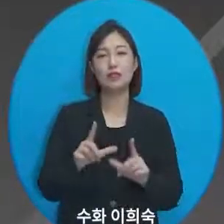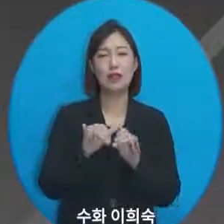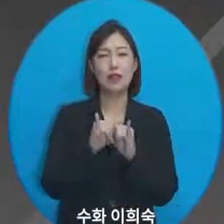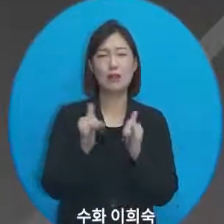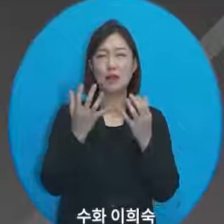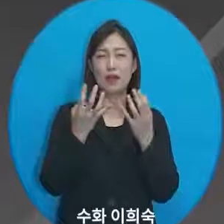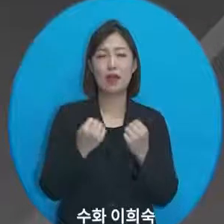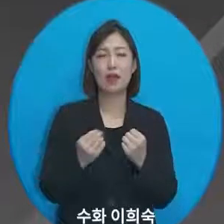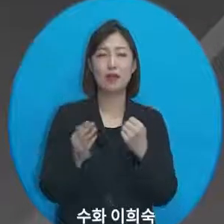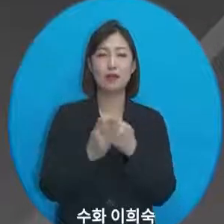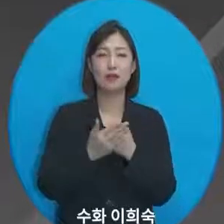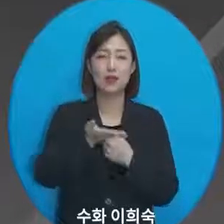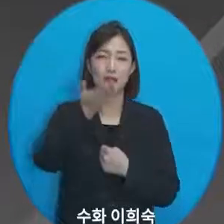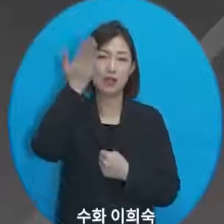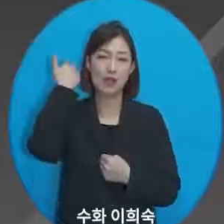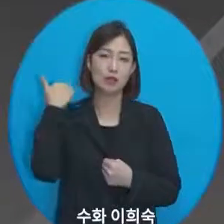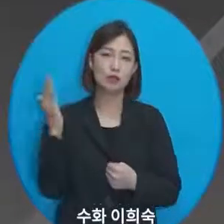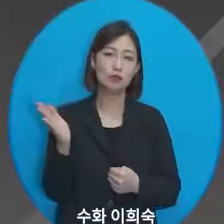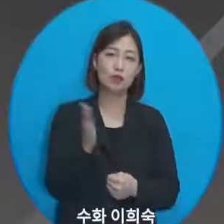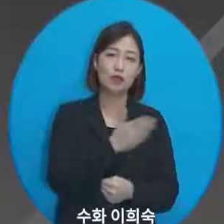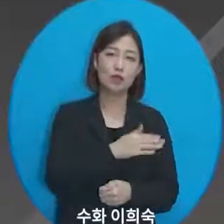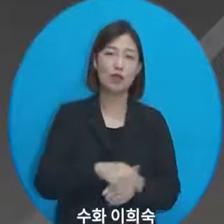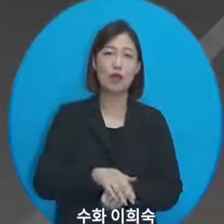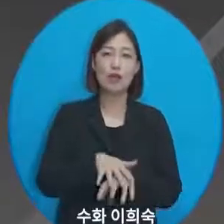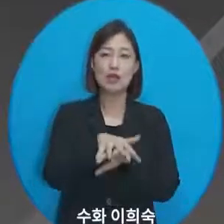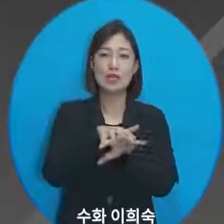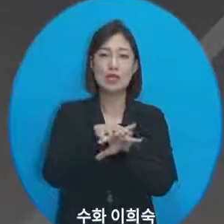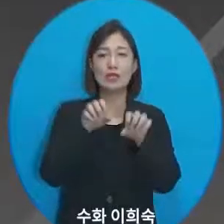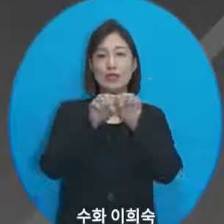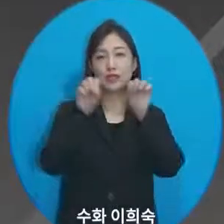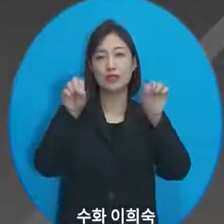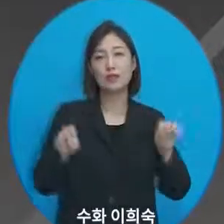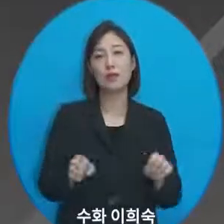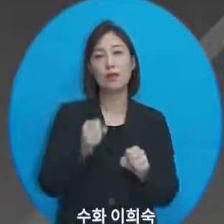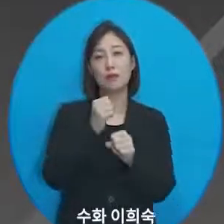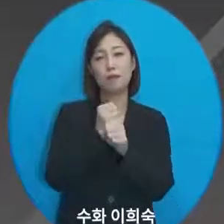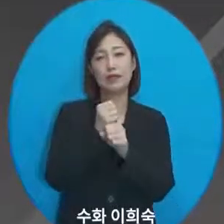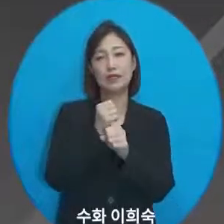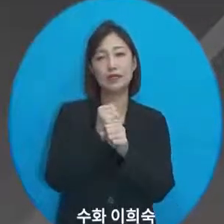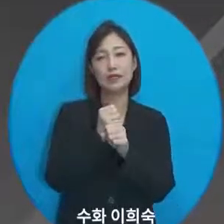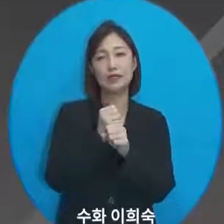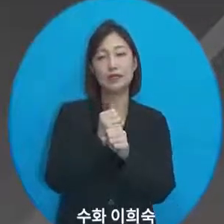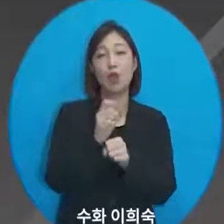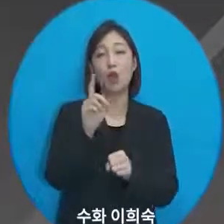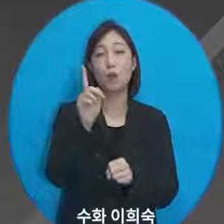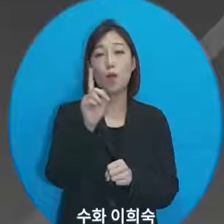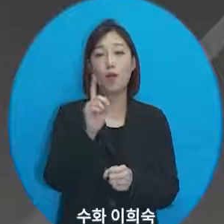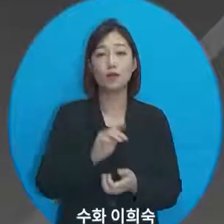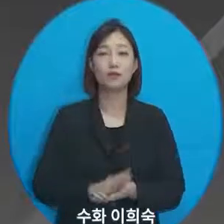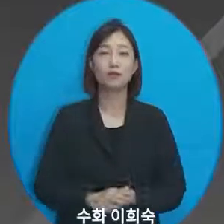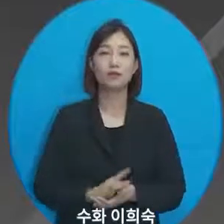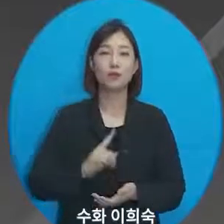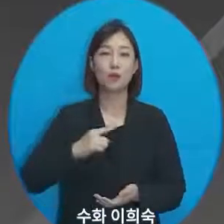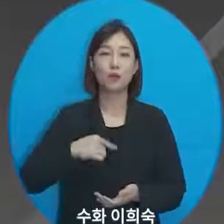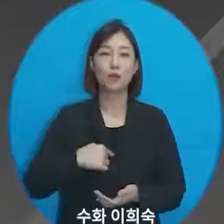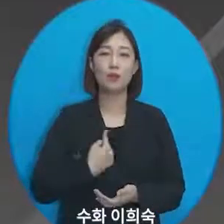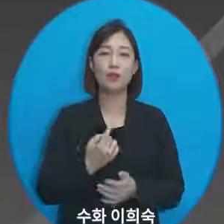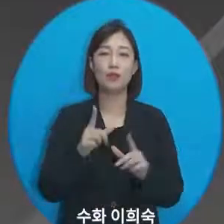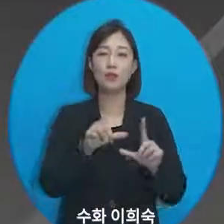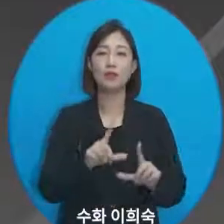이야기되어 왔던 시스템 중에 하나가 바로 생체 센서를 통해서 독거 생활하는